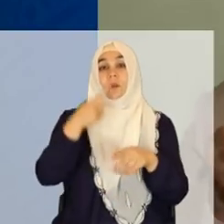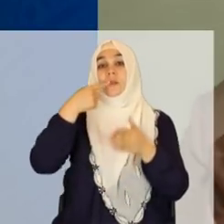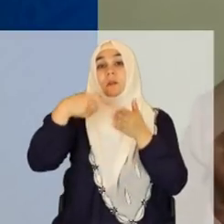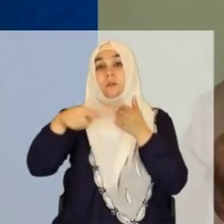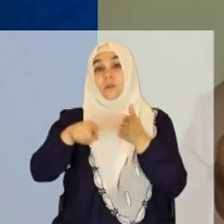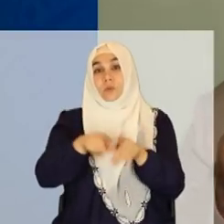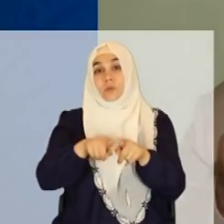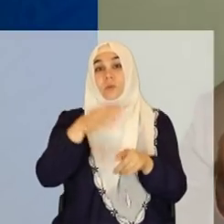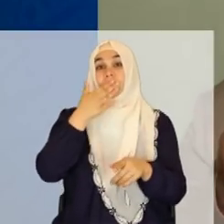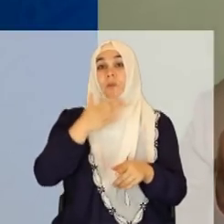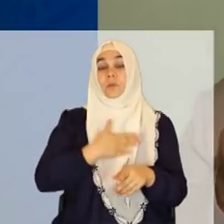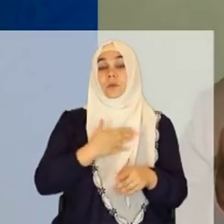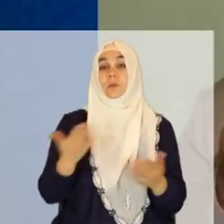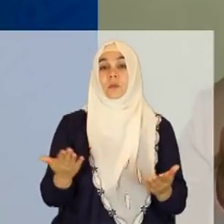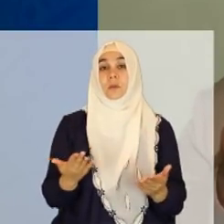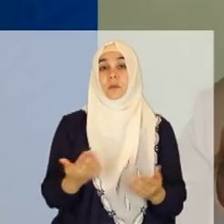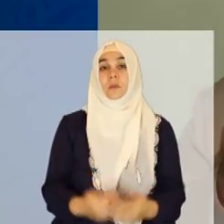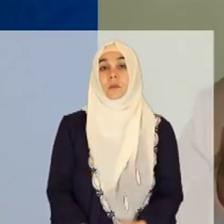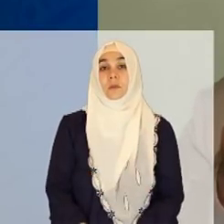Chaqimchilik qilyapti.